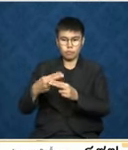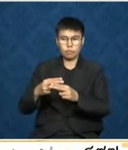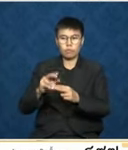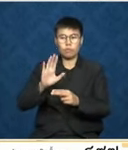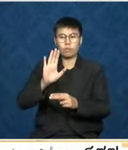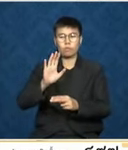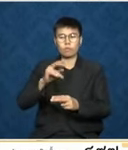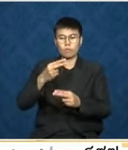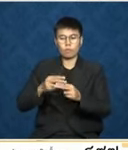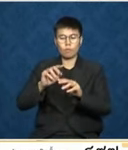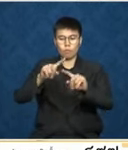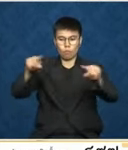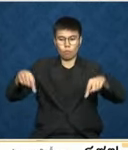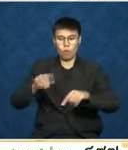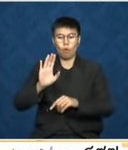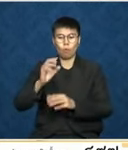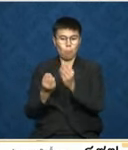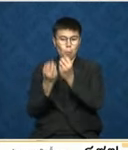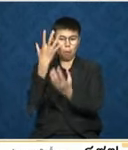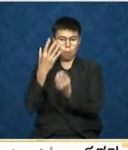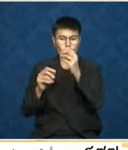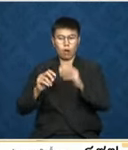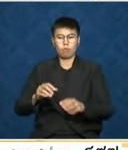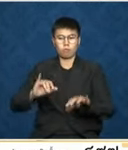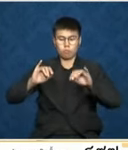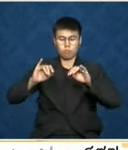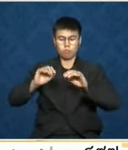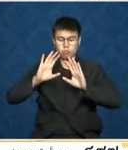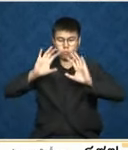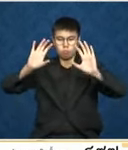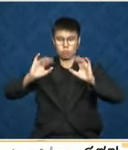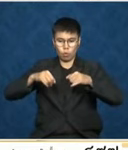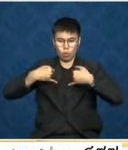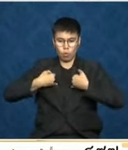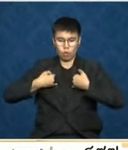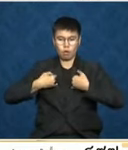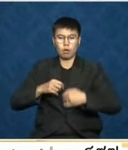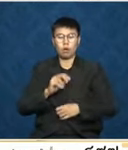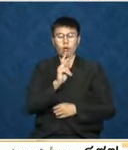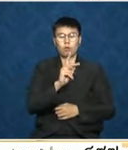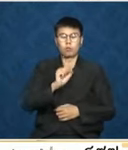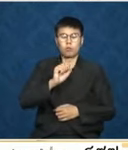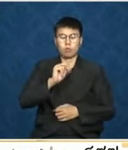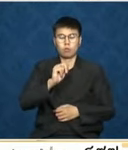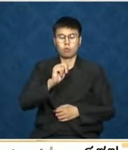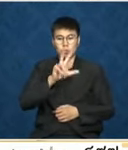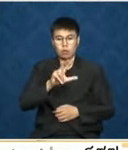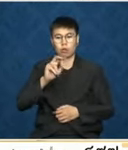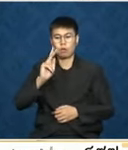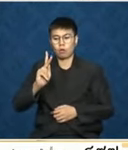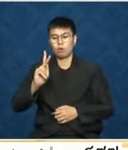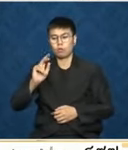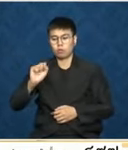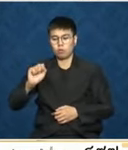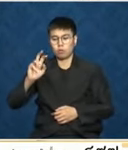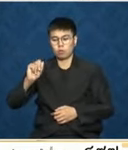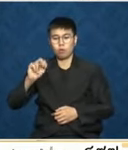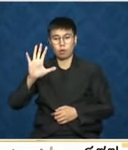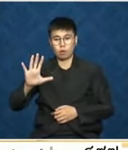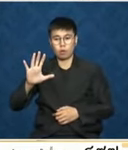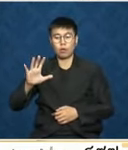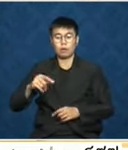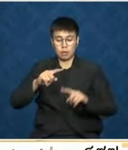เสริมสหกรณ์ออกเอกสารสิทธิ์กนสกศน 3กศน 5และเพื่อออกโฉนดต่อไป